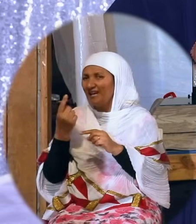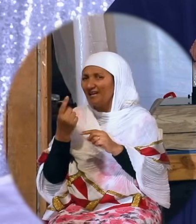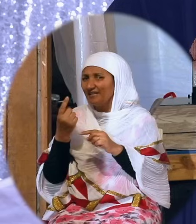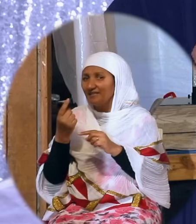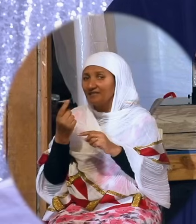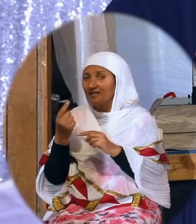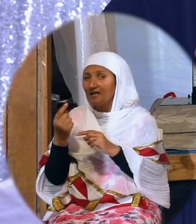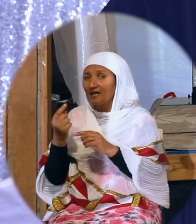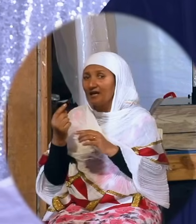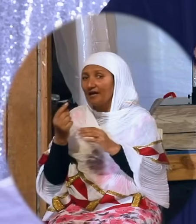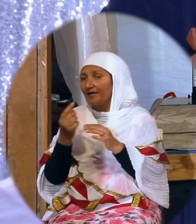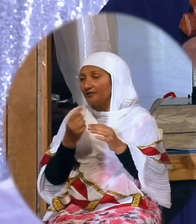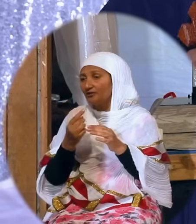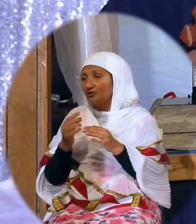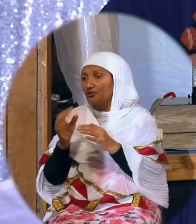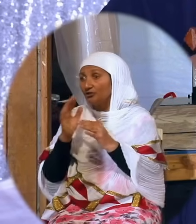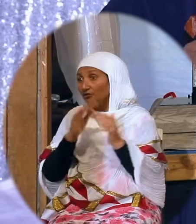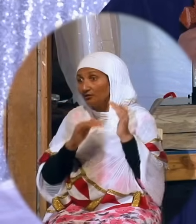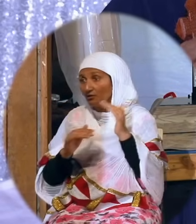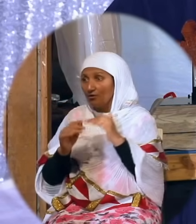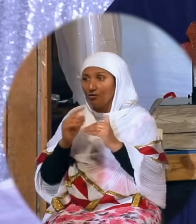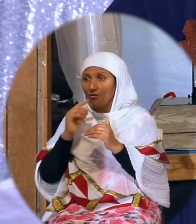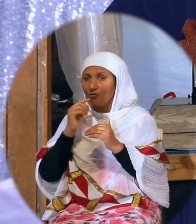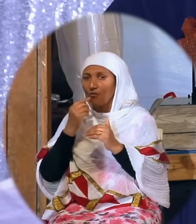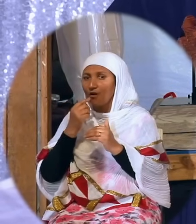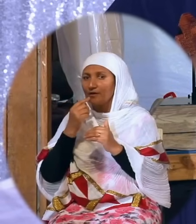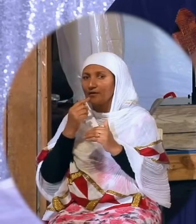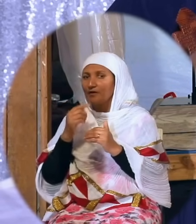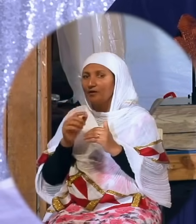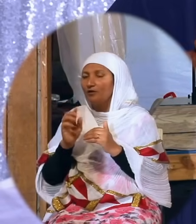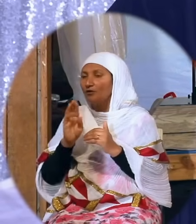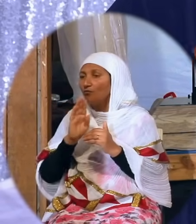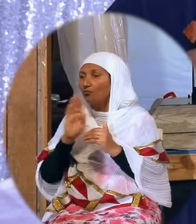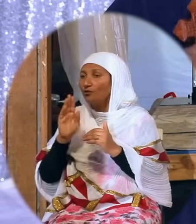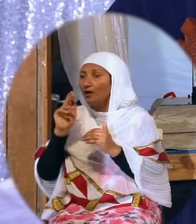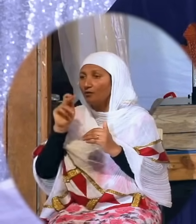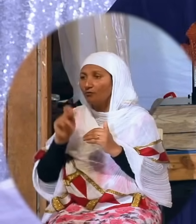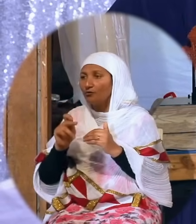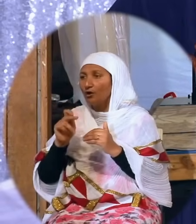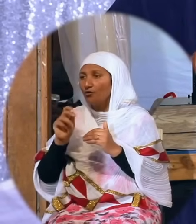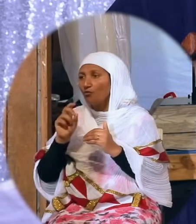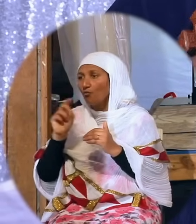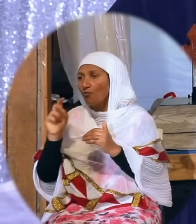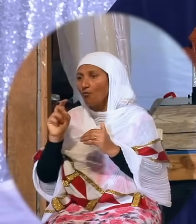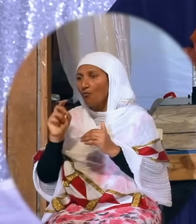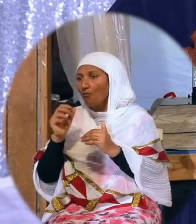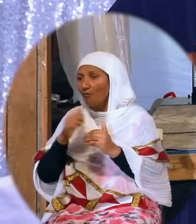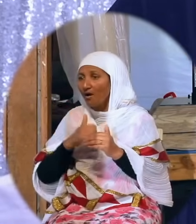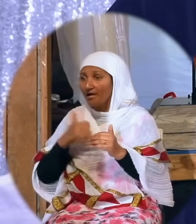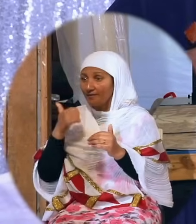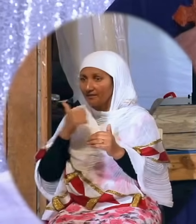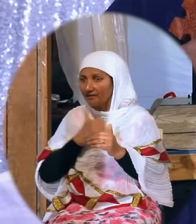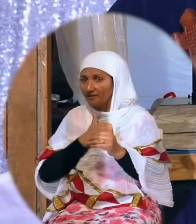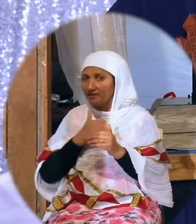ችግር እንኳን እንደ ጉዳዩ ባለቤት እንደ አይምሮ አቅም እንደ ልምድ እንደ ገባበት